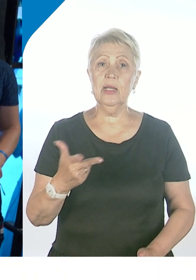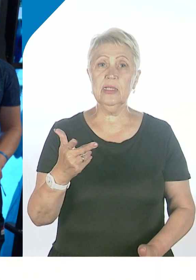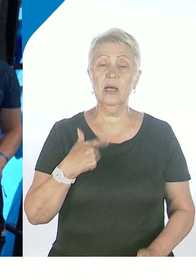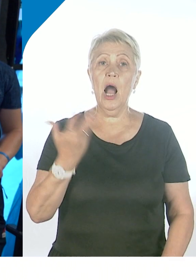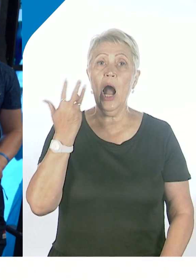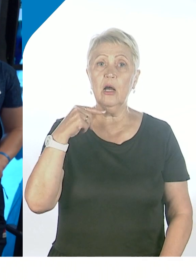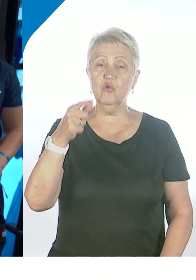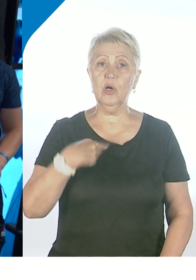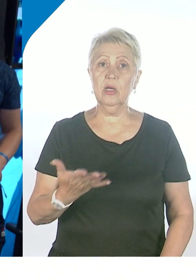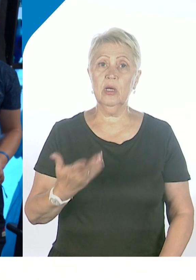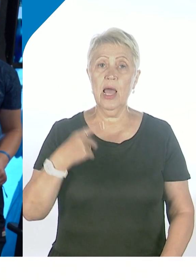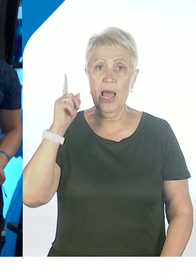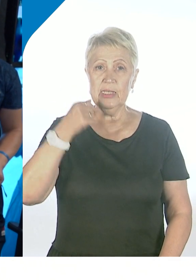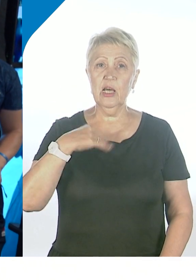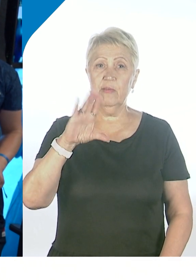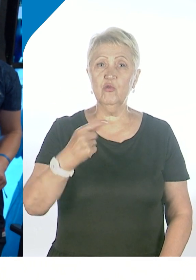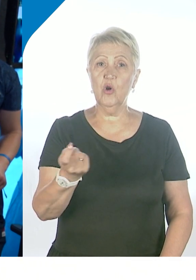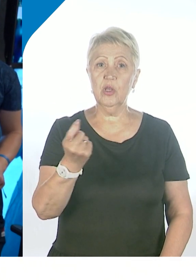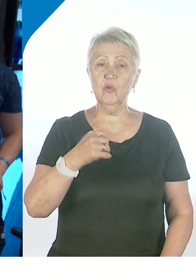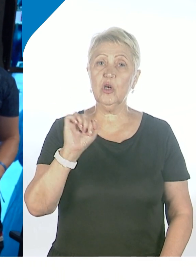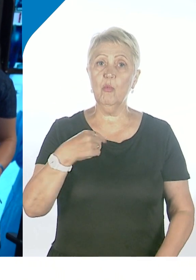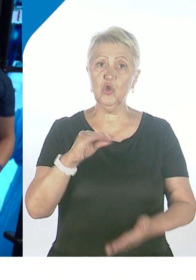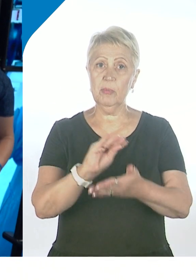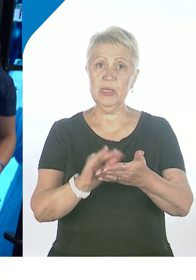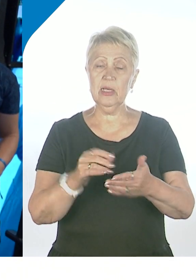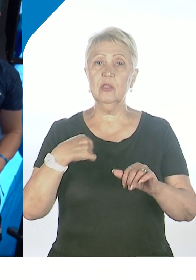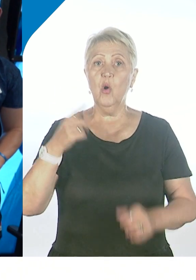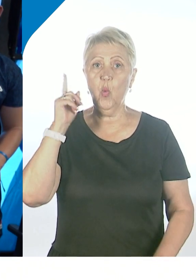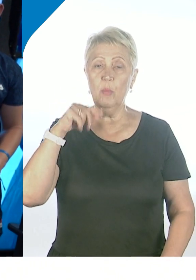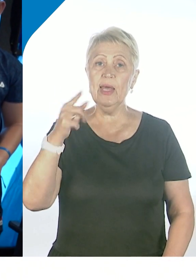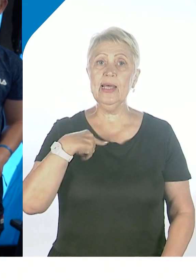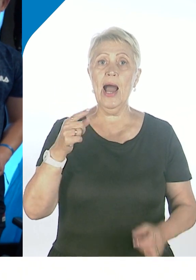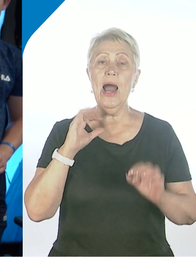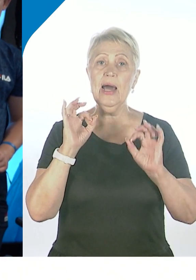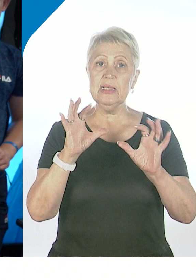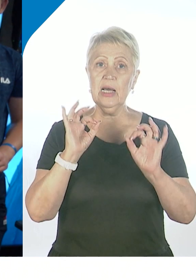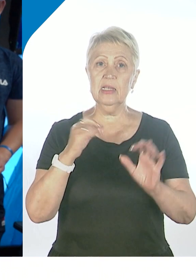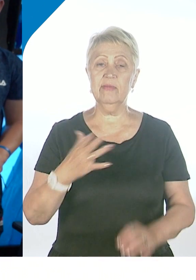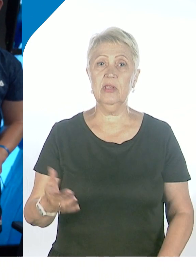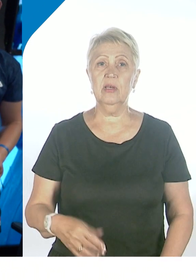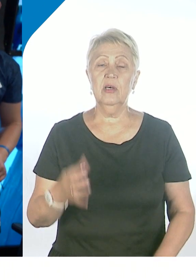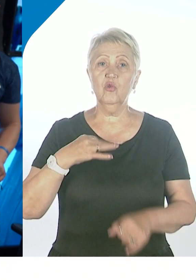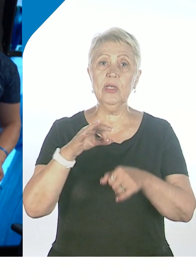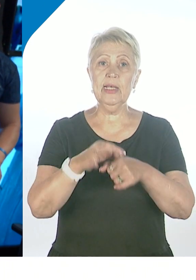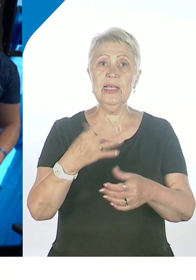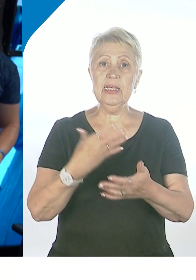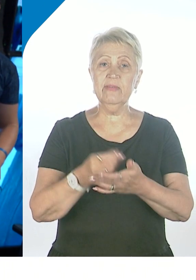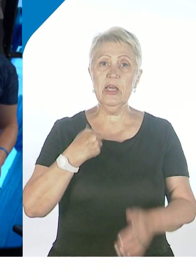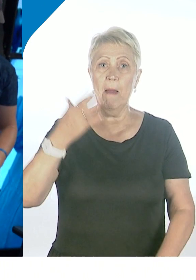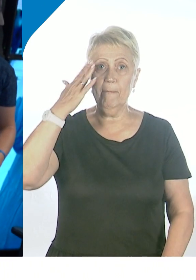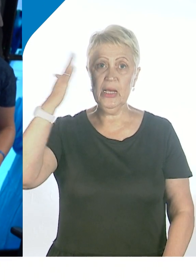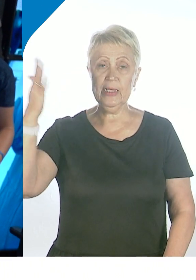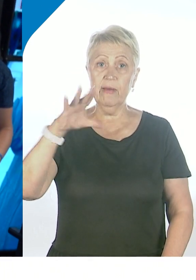обо всем и все о немногом. Да, мы умеем писать, мы умеем рассказывать, мы умеем доносить свои мысли, Но все